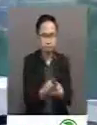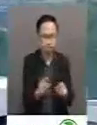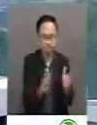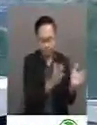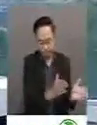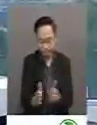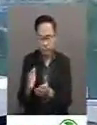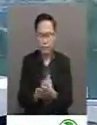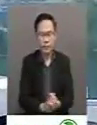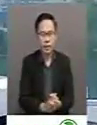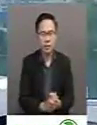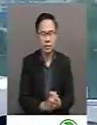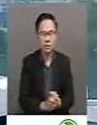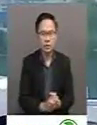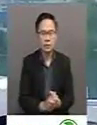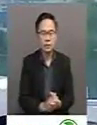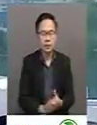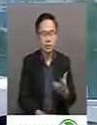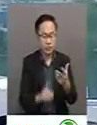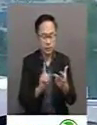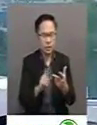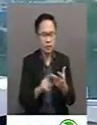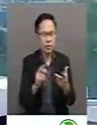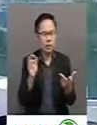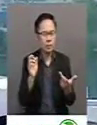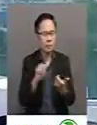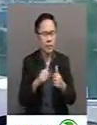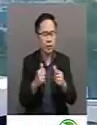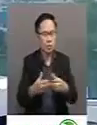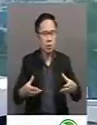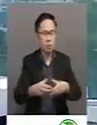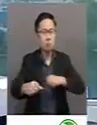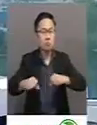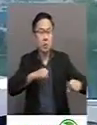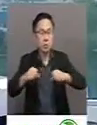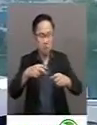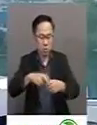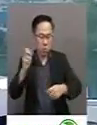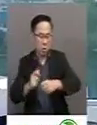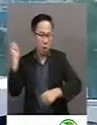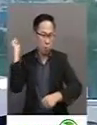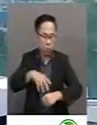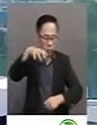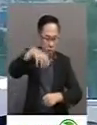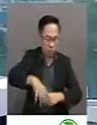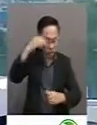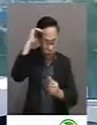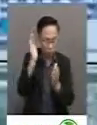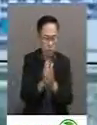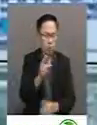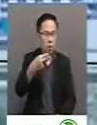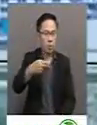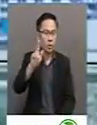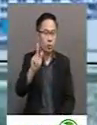ขยับมาดูอีกหนึ่งประเด็นที่เรานำเสนอไปแล้วก่อนหน้านี้นะคะกรณีที่มีกลุ่มวัยรุ่นปาระเบิดใส่หน้าสน.ห้วยขวางเหตุการณ์นี้เกิ